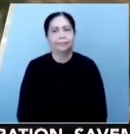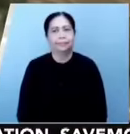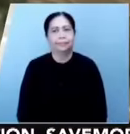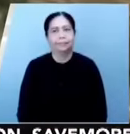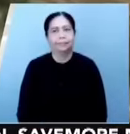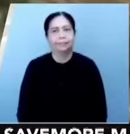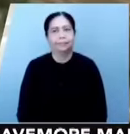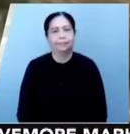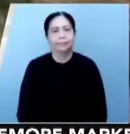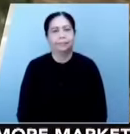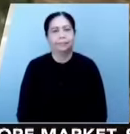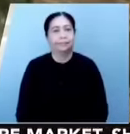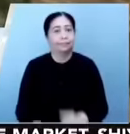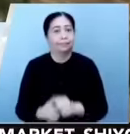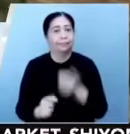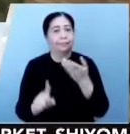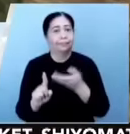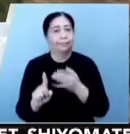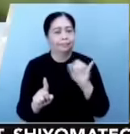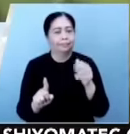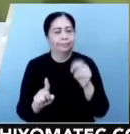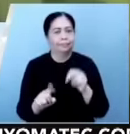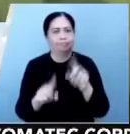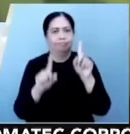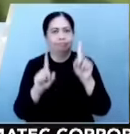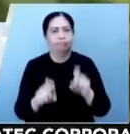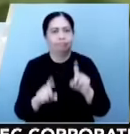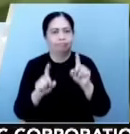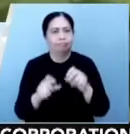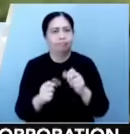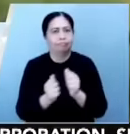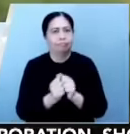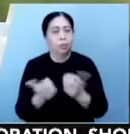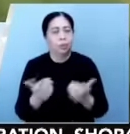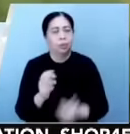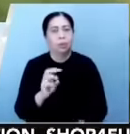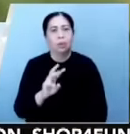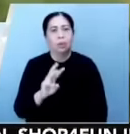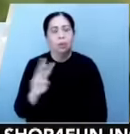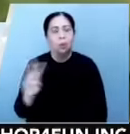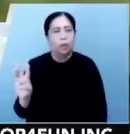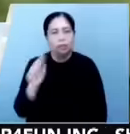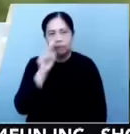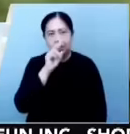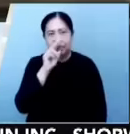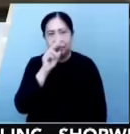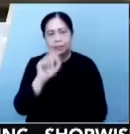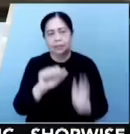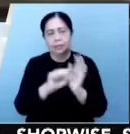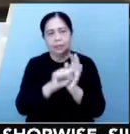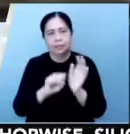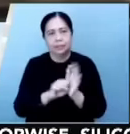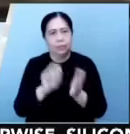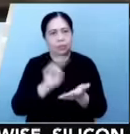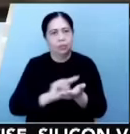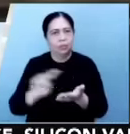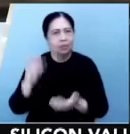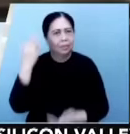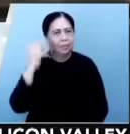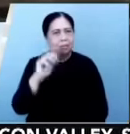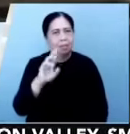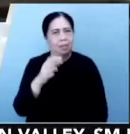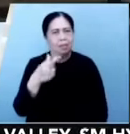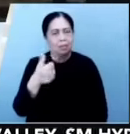Isa si John sa mga kumuha ng admission test sa West Visayas State University nitong March 10. Nais niyang makapasok